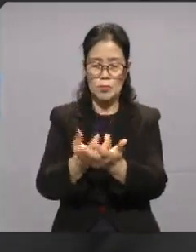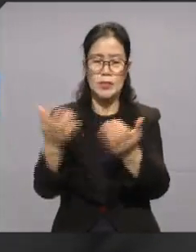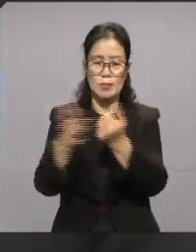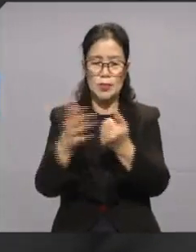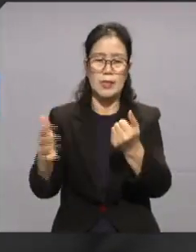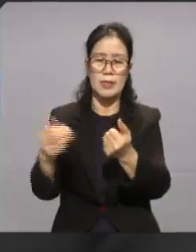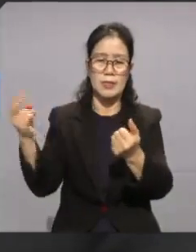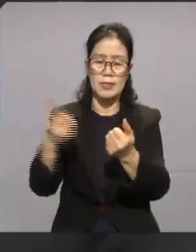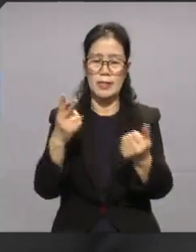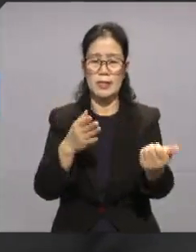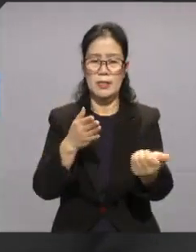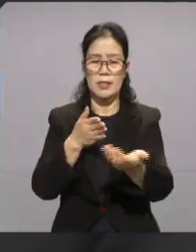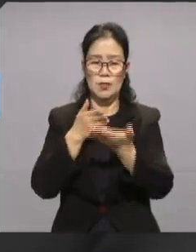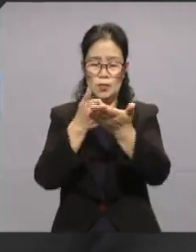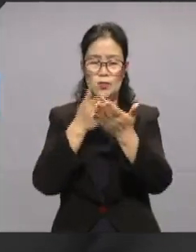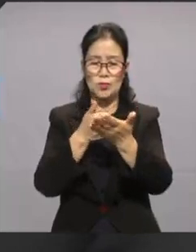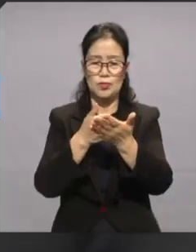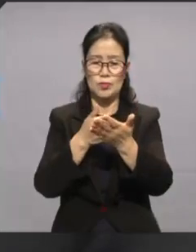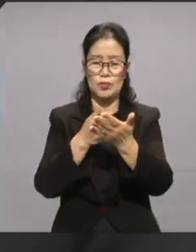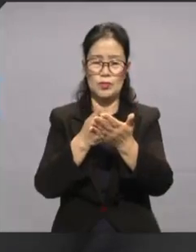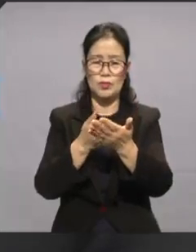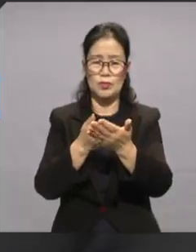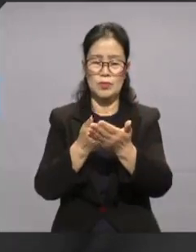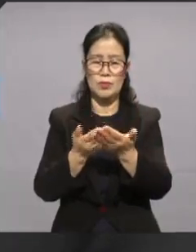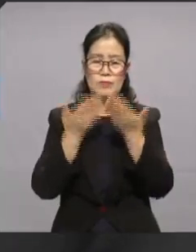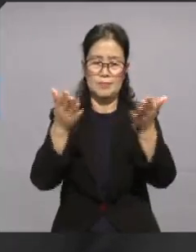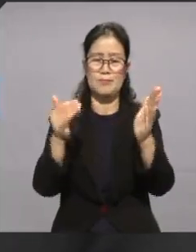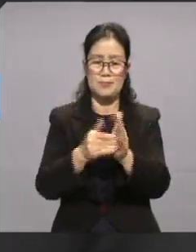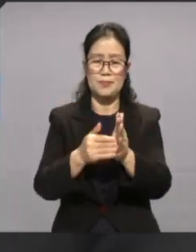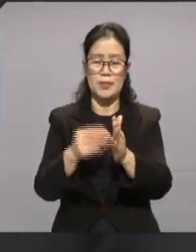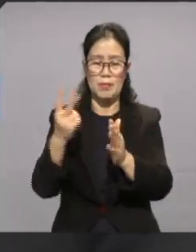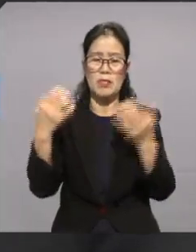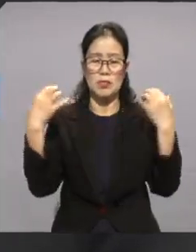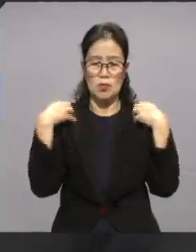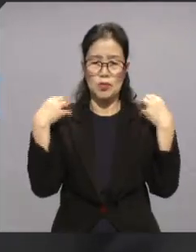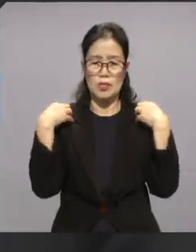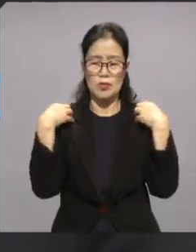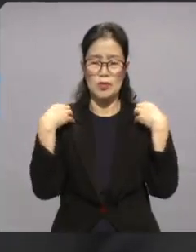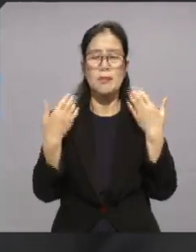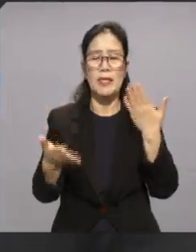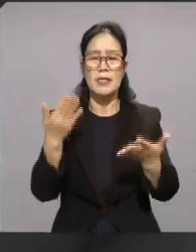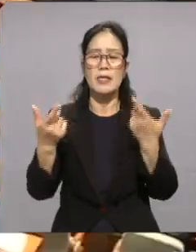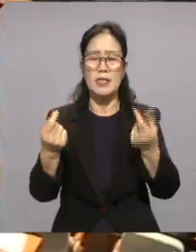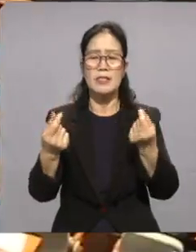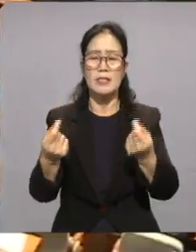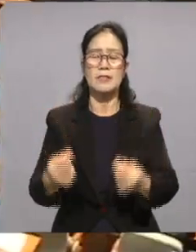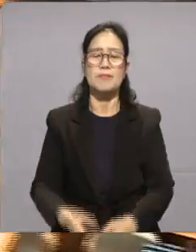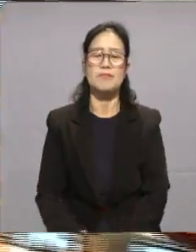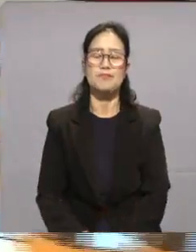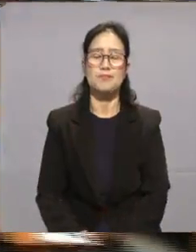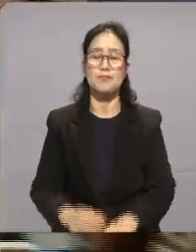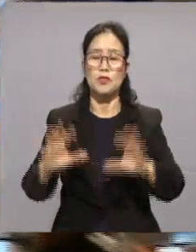법이기 때문에 제의 요구 행사를 건의를 드렸고 아마 어 정부에서도 같은 판단을